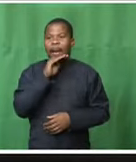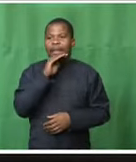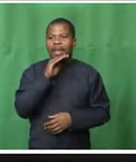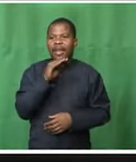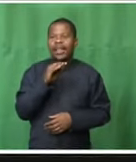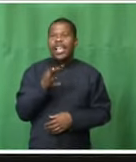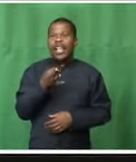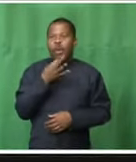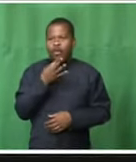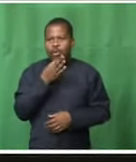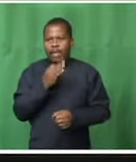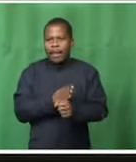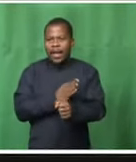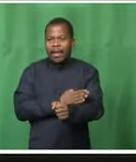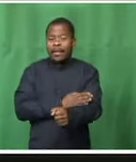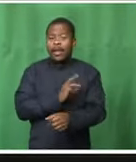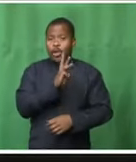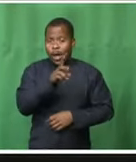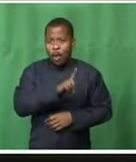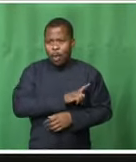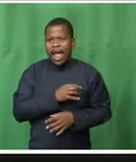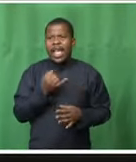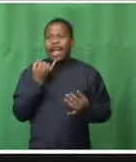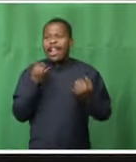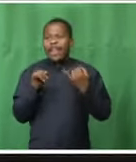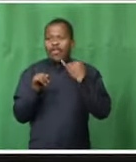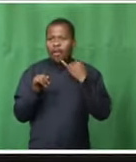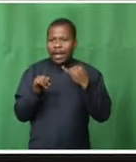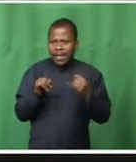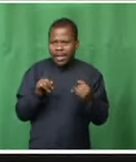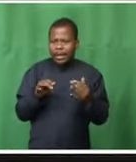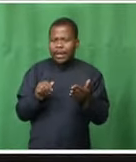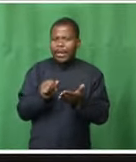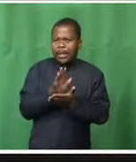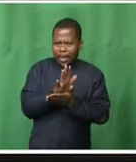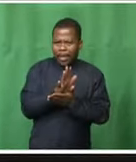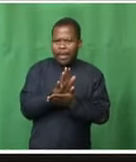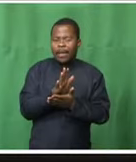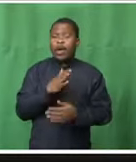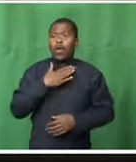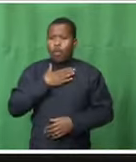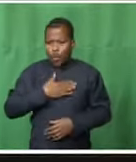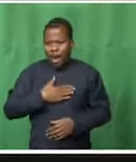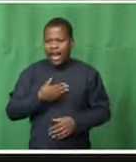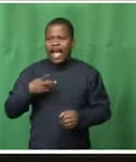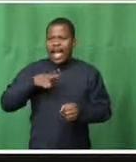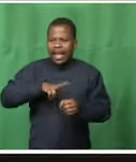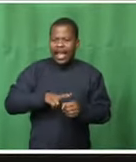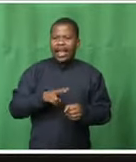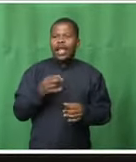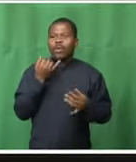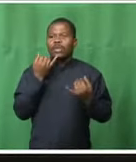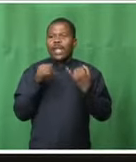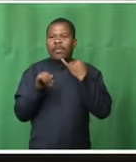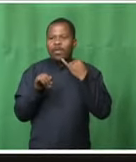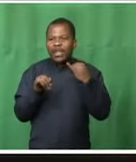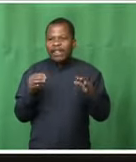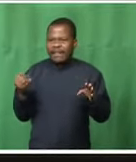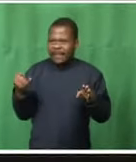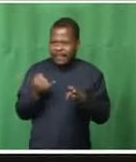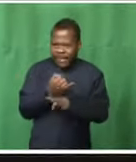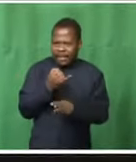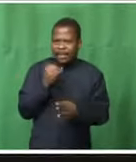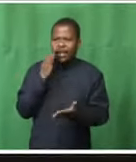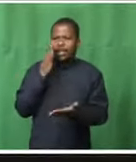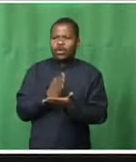ukusenda umlayedo kuloyo muntu ofuna ukumsendela o ufune ukuthi kulokunyamalala kwalomlayedo loyo ke